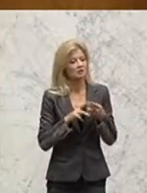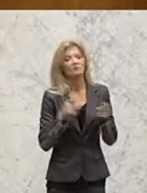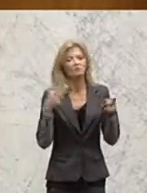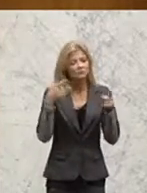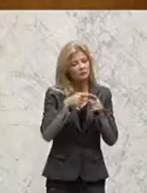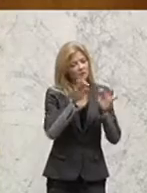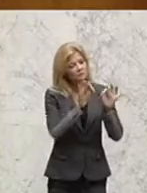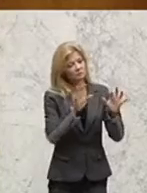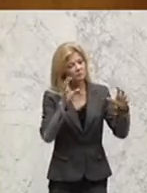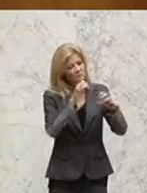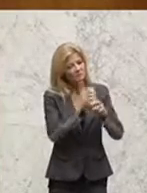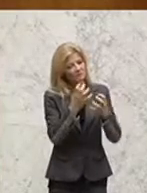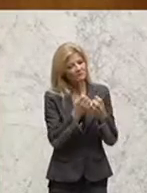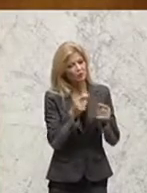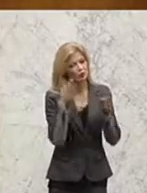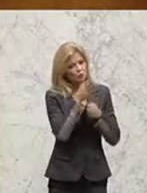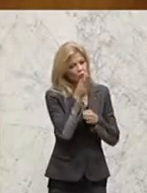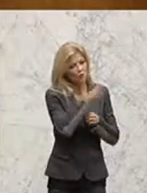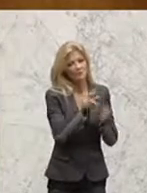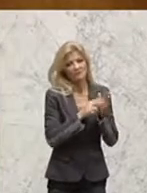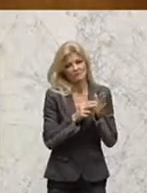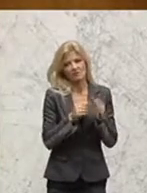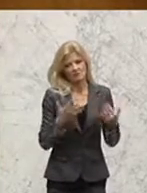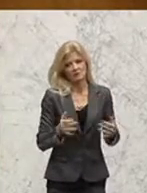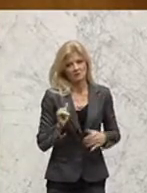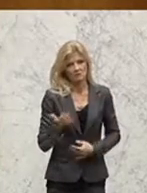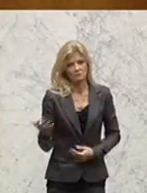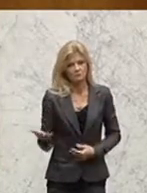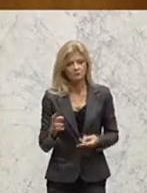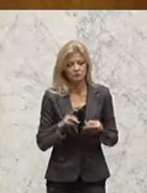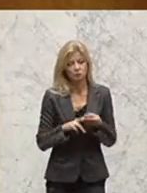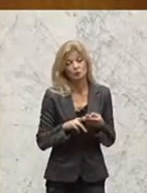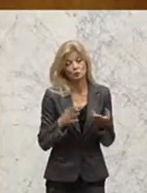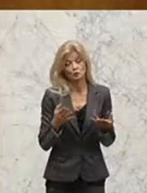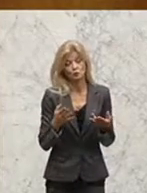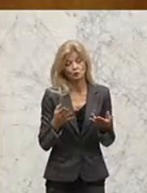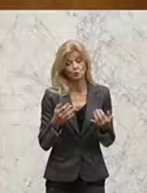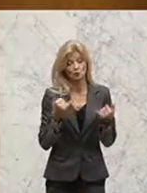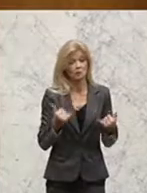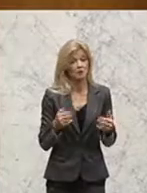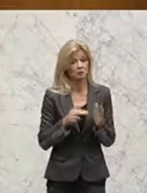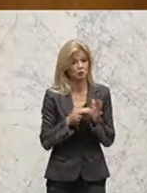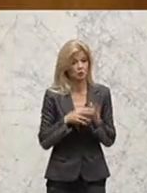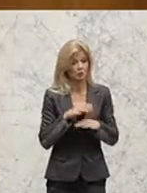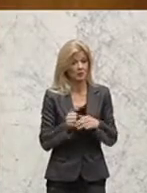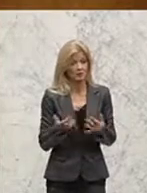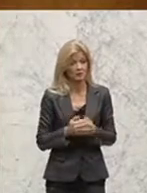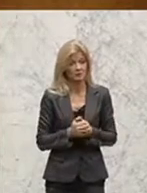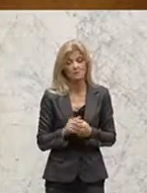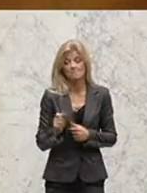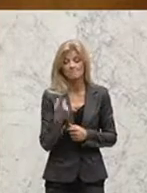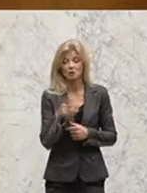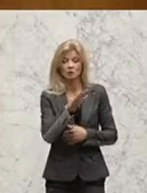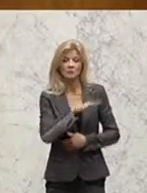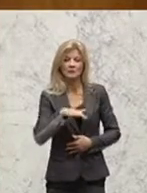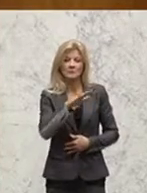und wirkungsorientiert auch eingesetzt und vor allem auch durchgeführt werden, wo wir hier vor allem im Bereich der